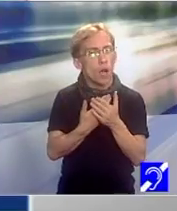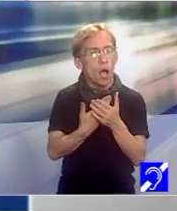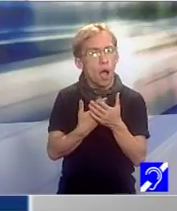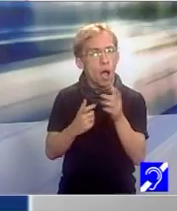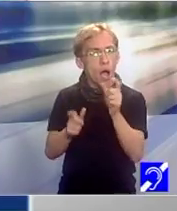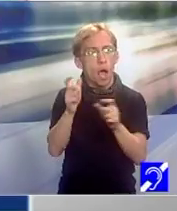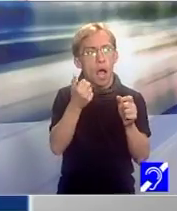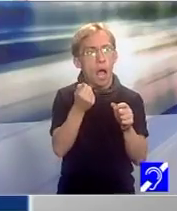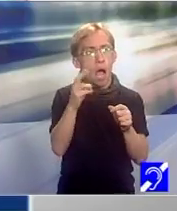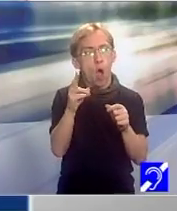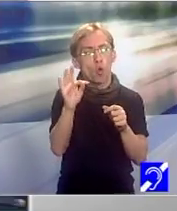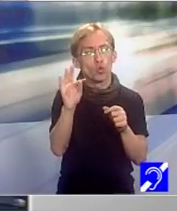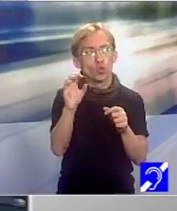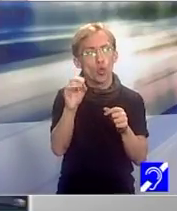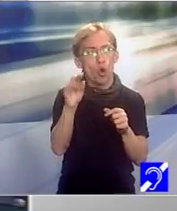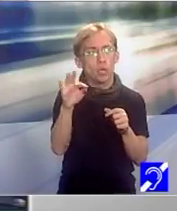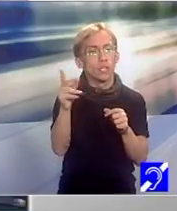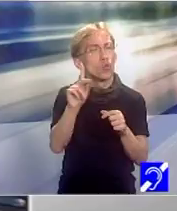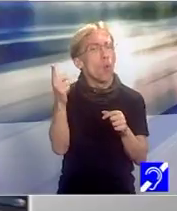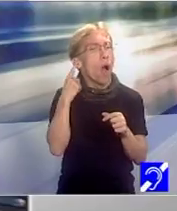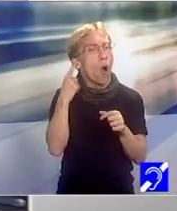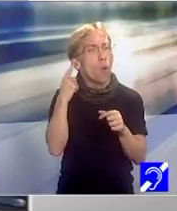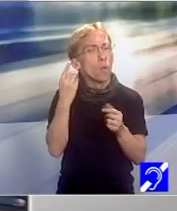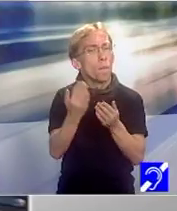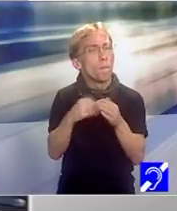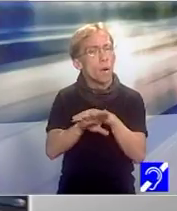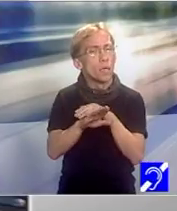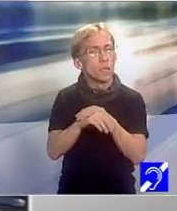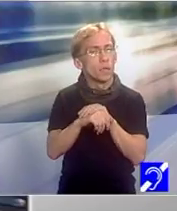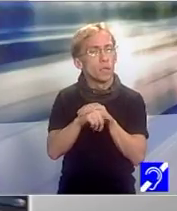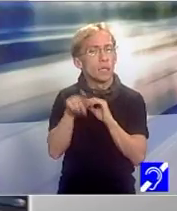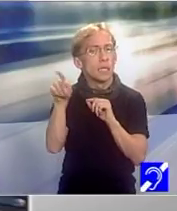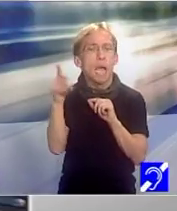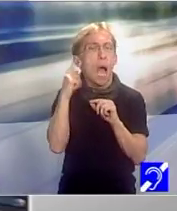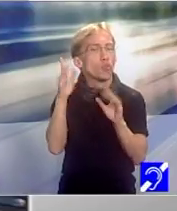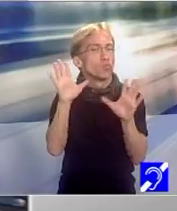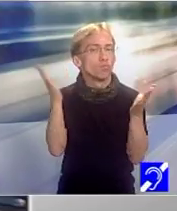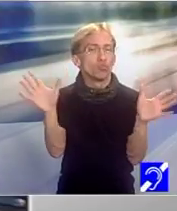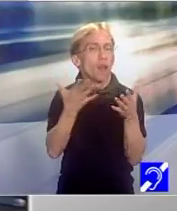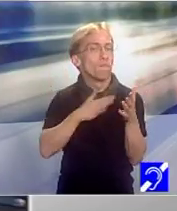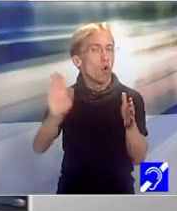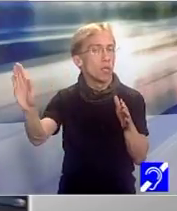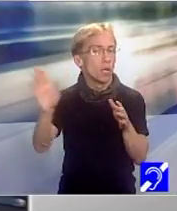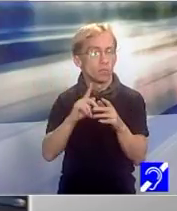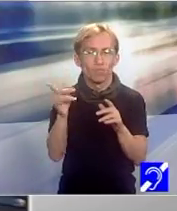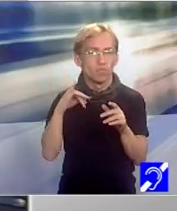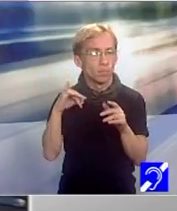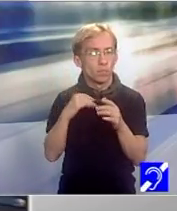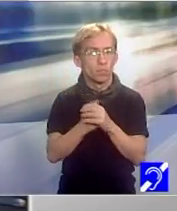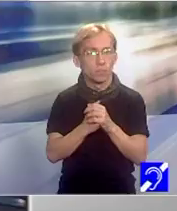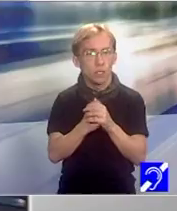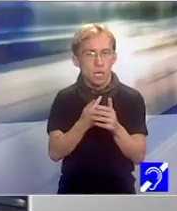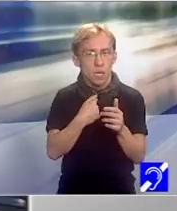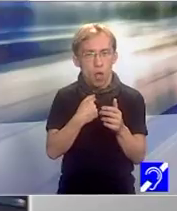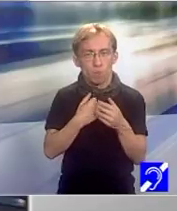mesaj? Autoritățile nu aud acest mesaj pentru că ele vor să audă ceea ce vor ei. Am fost